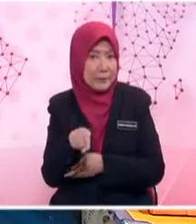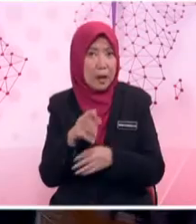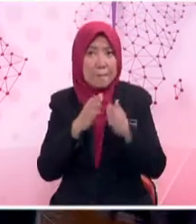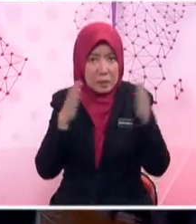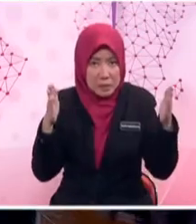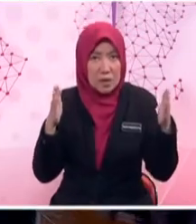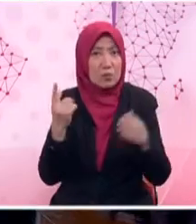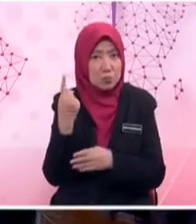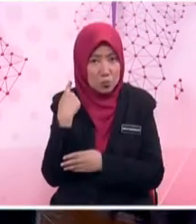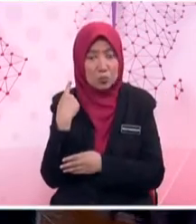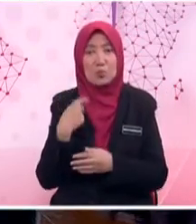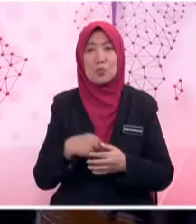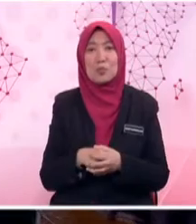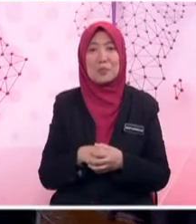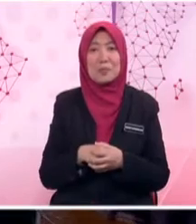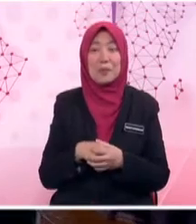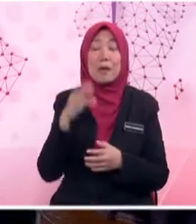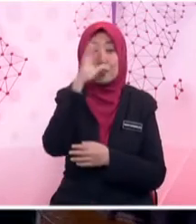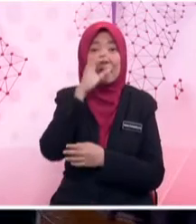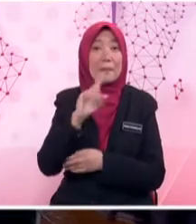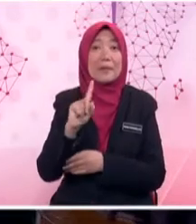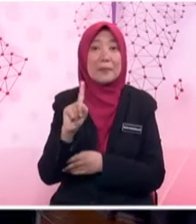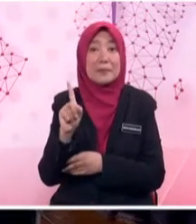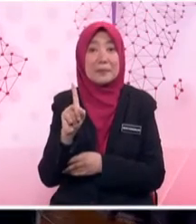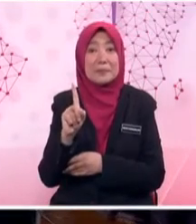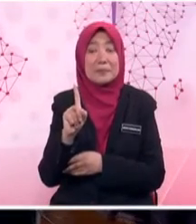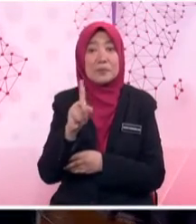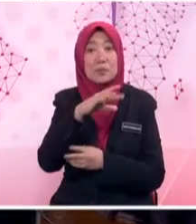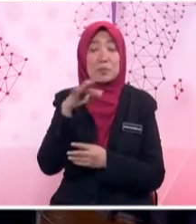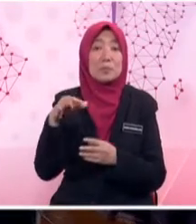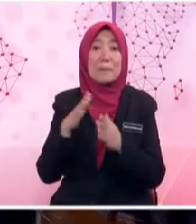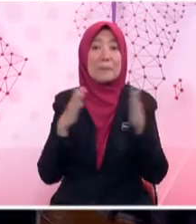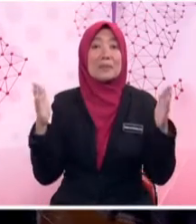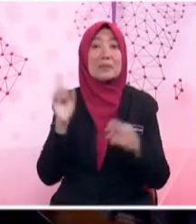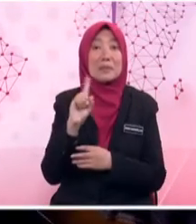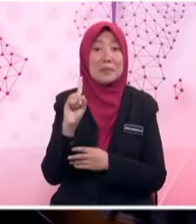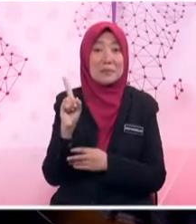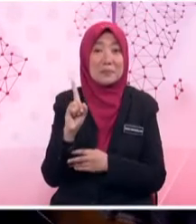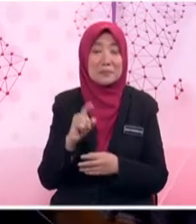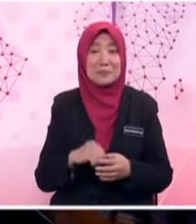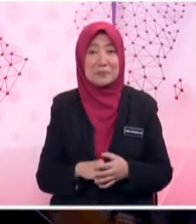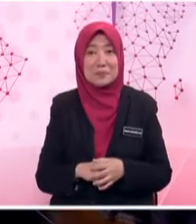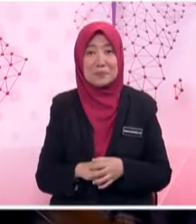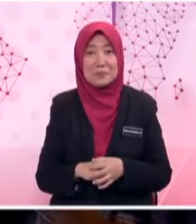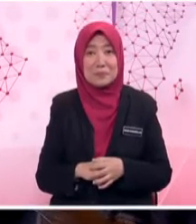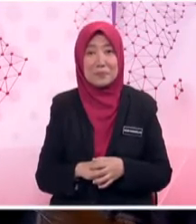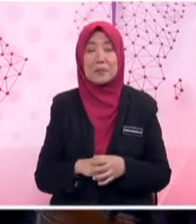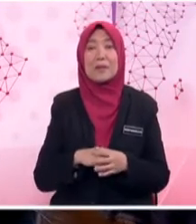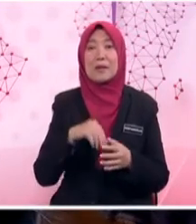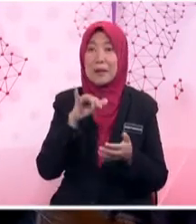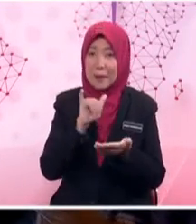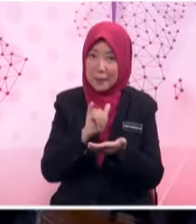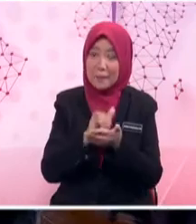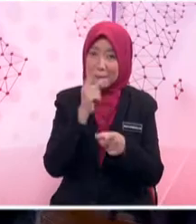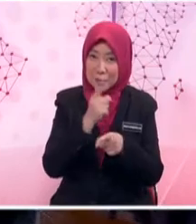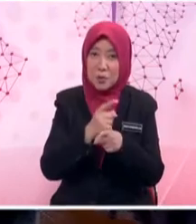Saya dah nampak dah cikgu. Mana huruf besar? Saya dah nampak dah cikgu. Ya. Okey, Rina dah nampak ya. Yang mana satu ya? Samuel. Ya,